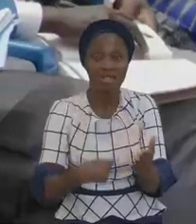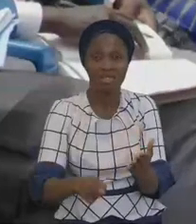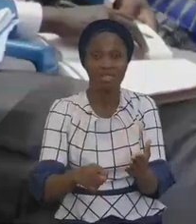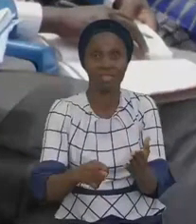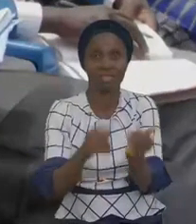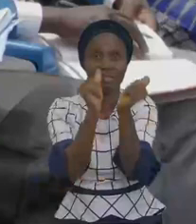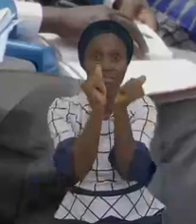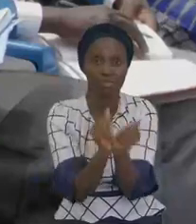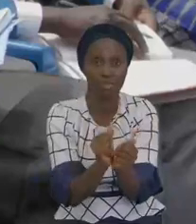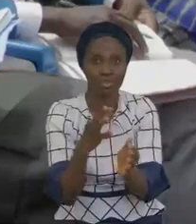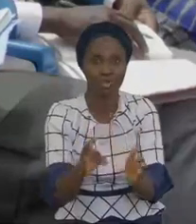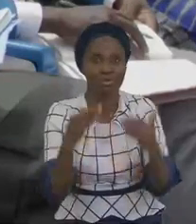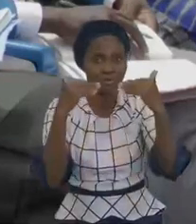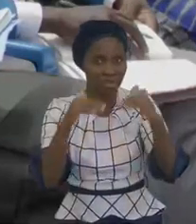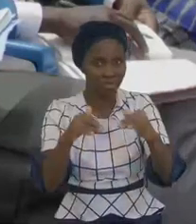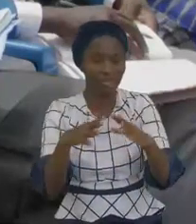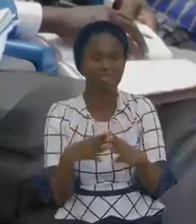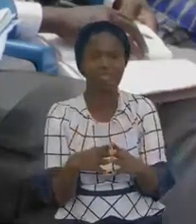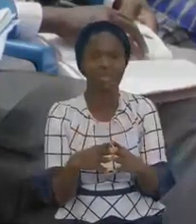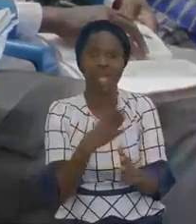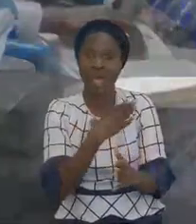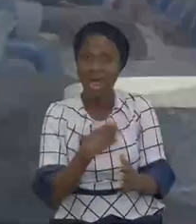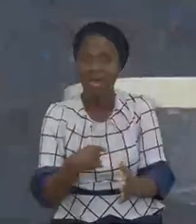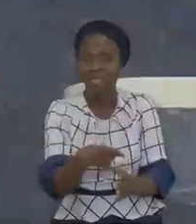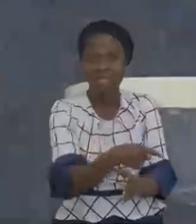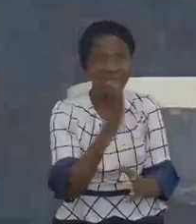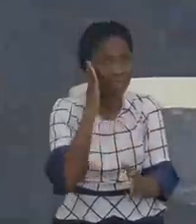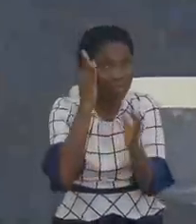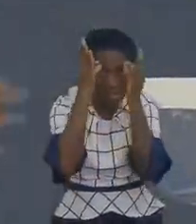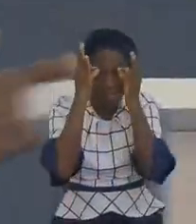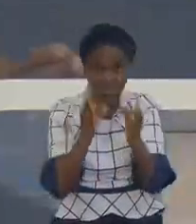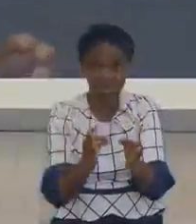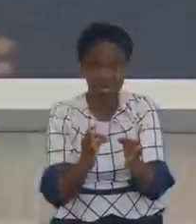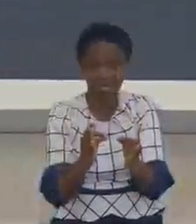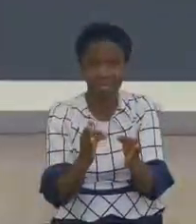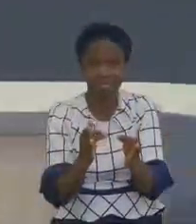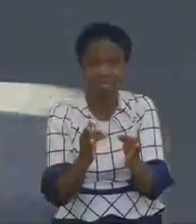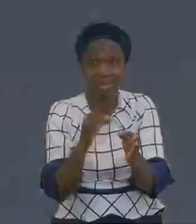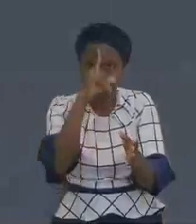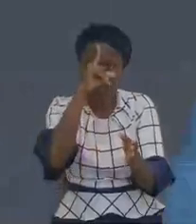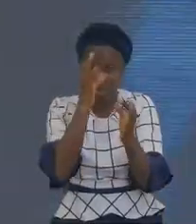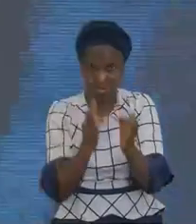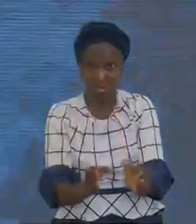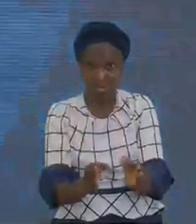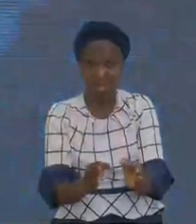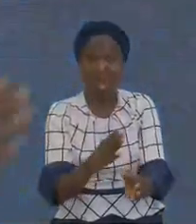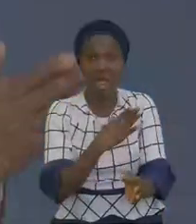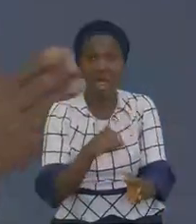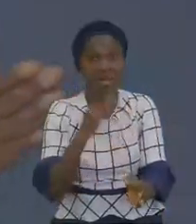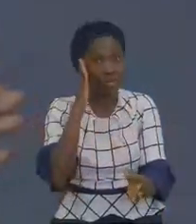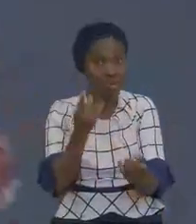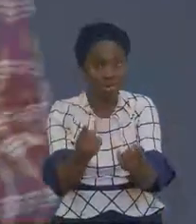et qui prennent la décision et décident qu'ils veulent venir au Seigneur. Il dit,